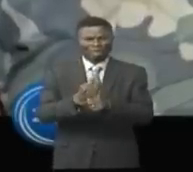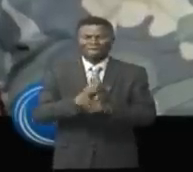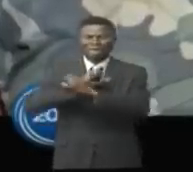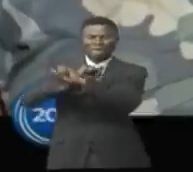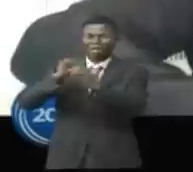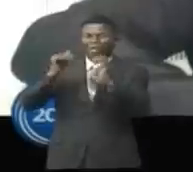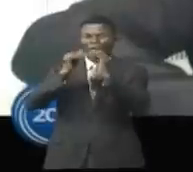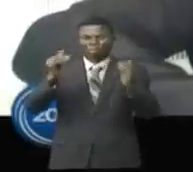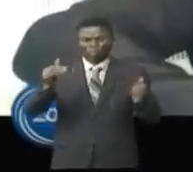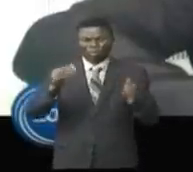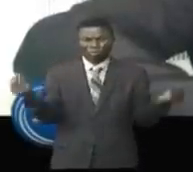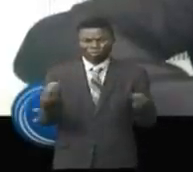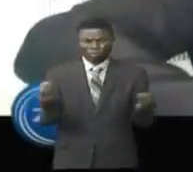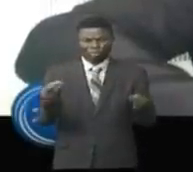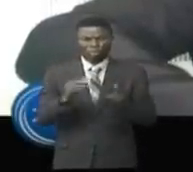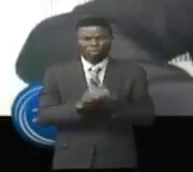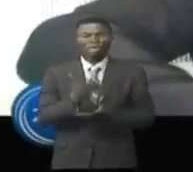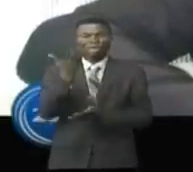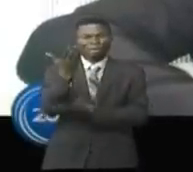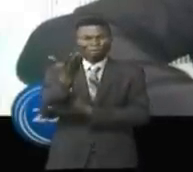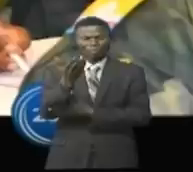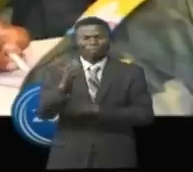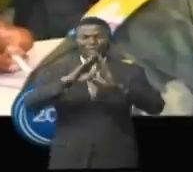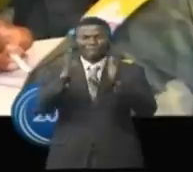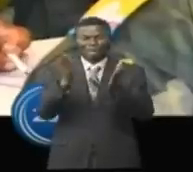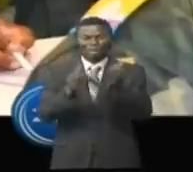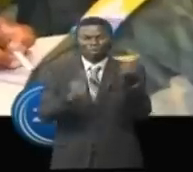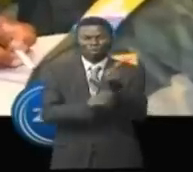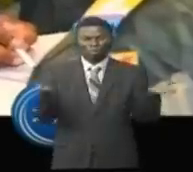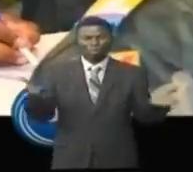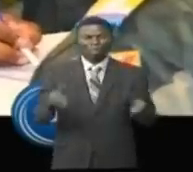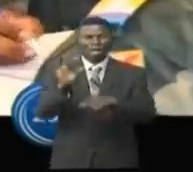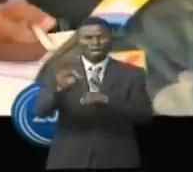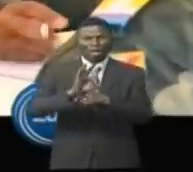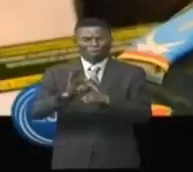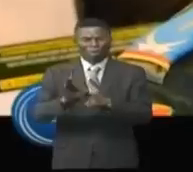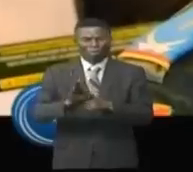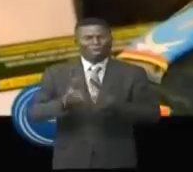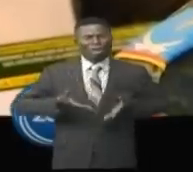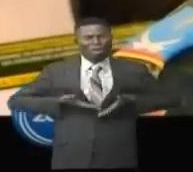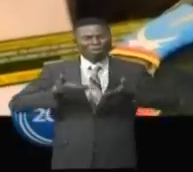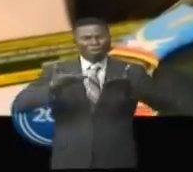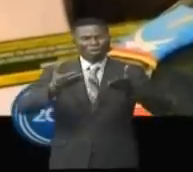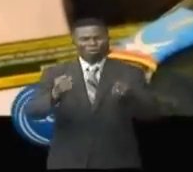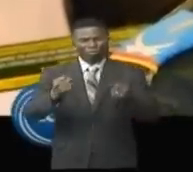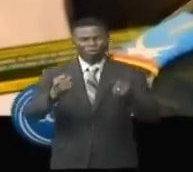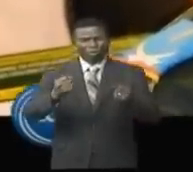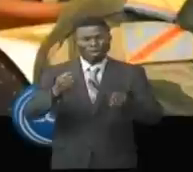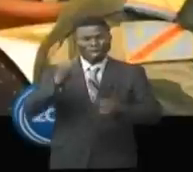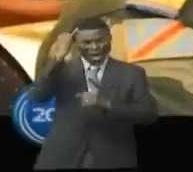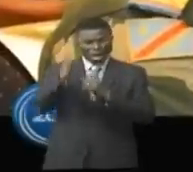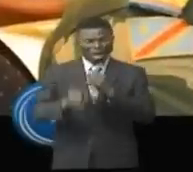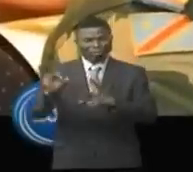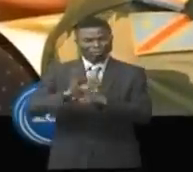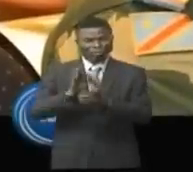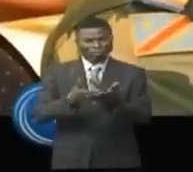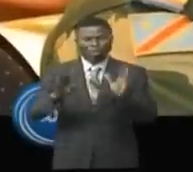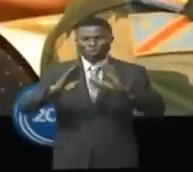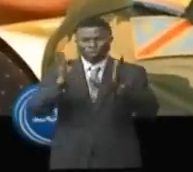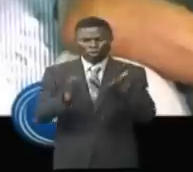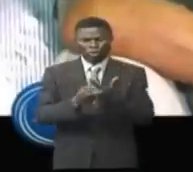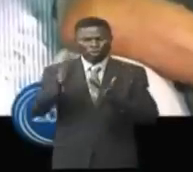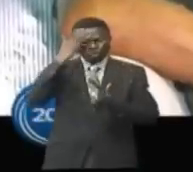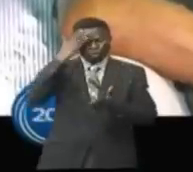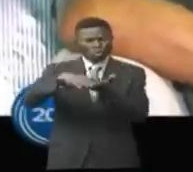la paix, raison pour laquelle il a invité les participants à donner le meilleur d'eux-mêmes pour qu'à l'issue de ce travail, toutes les